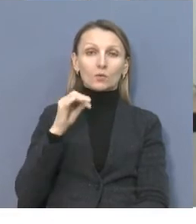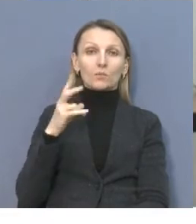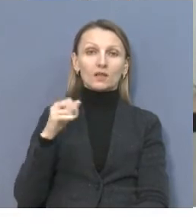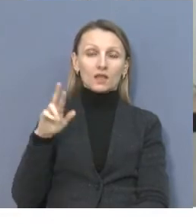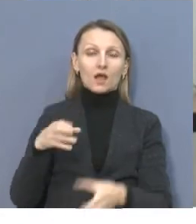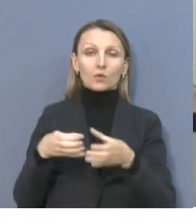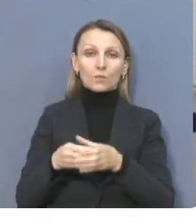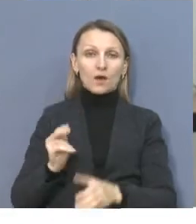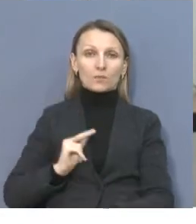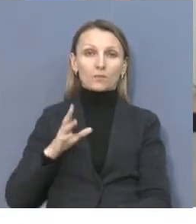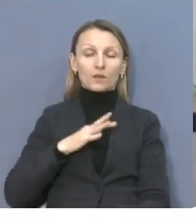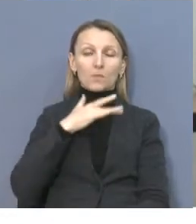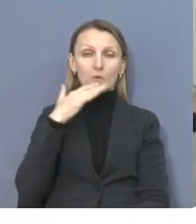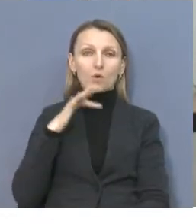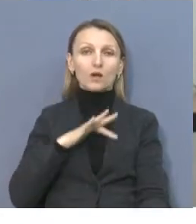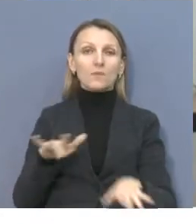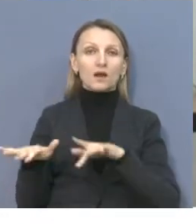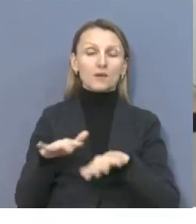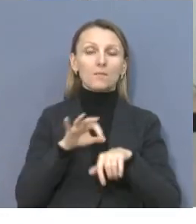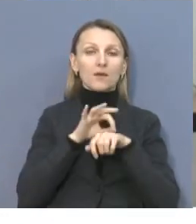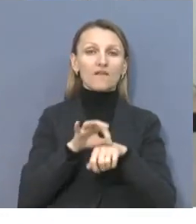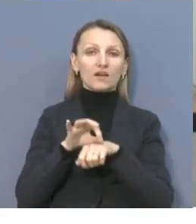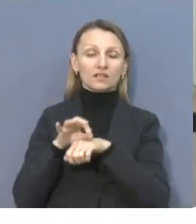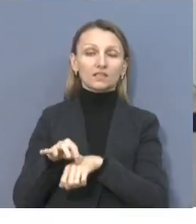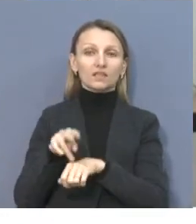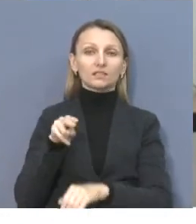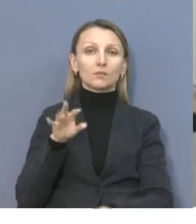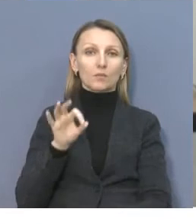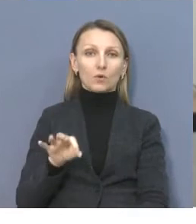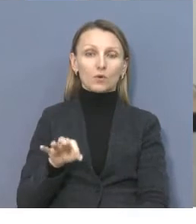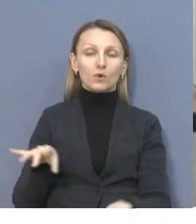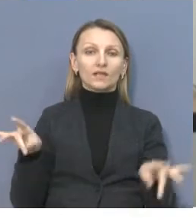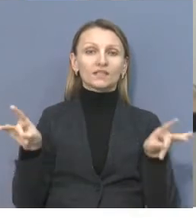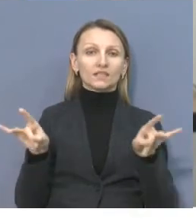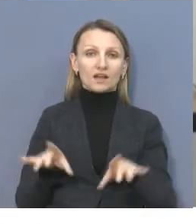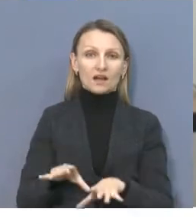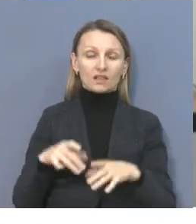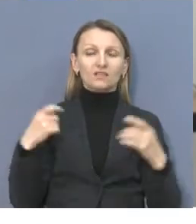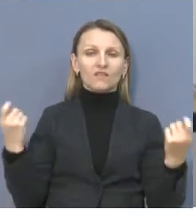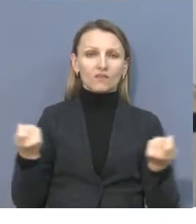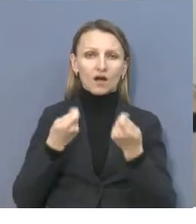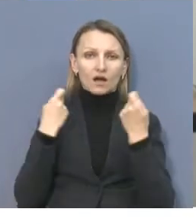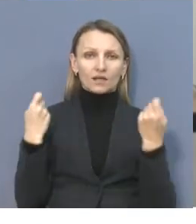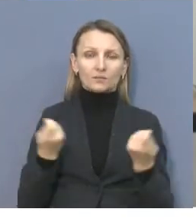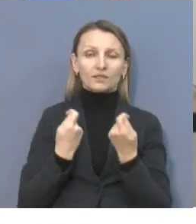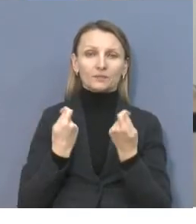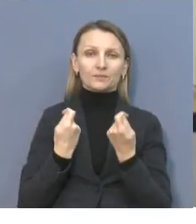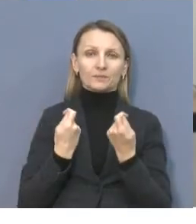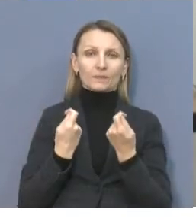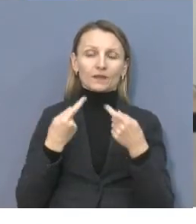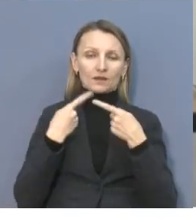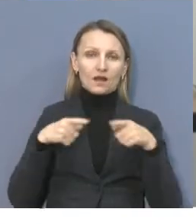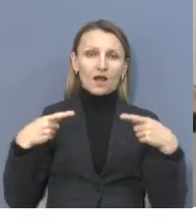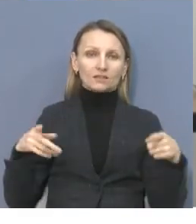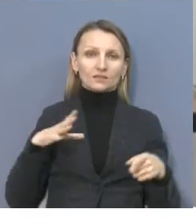много было мир пройти по делать углах ресторана свадьбы различного рода